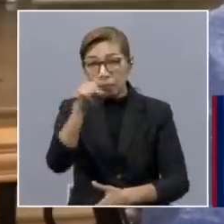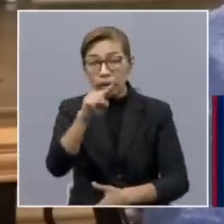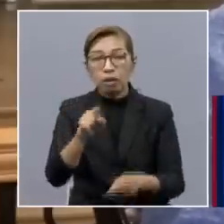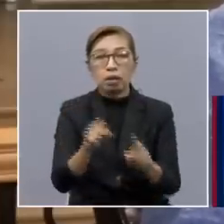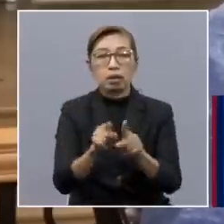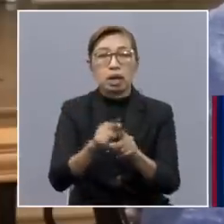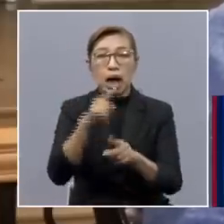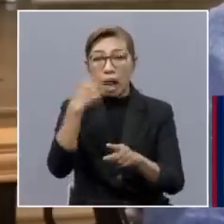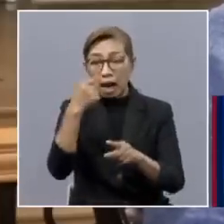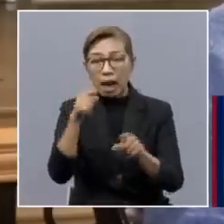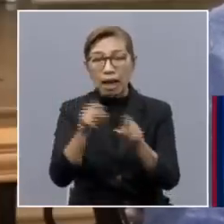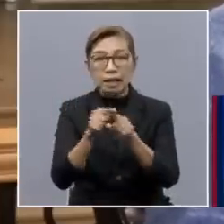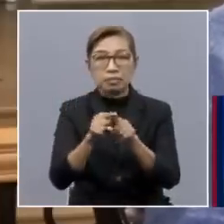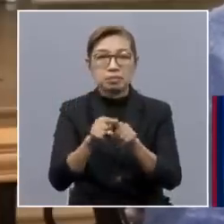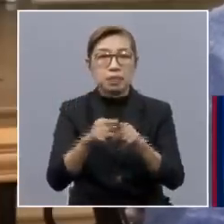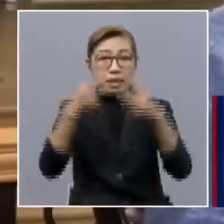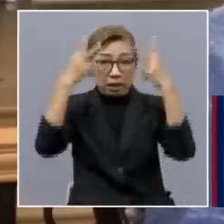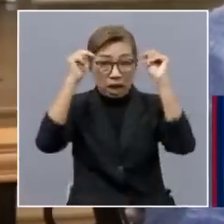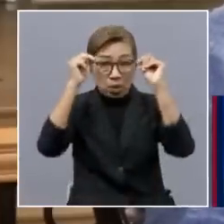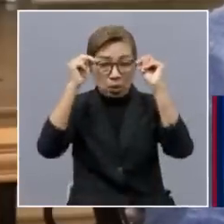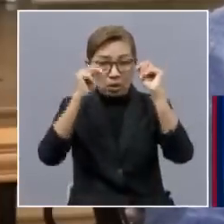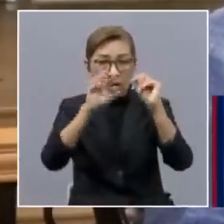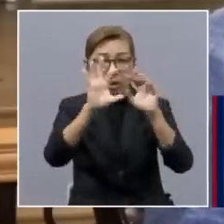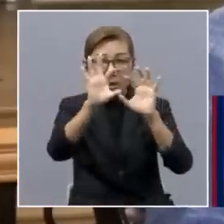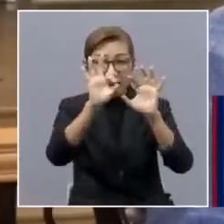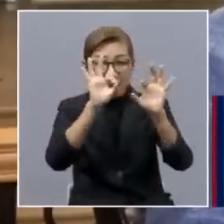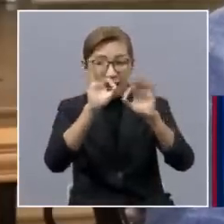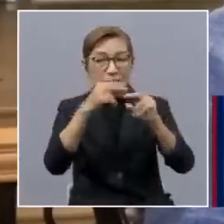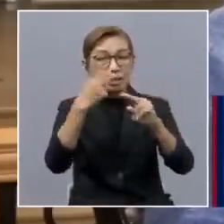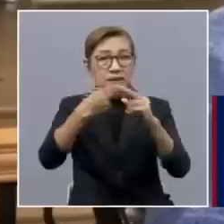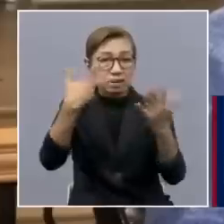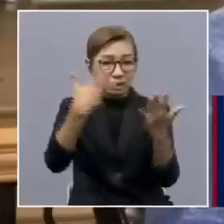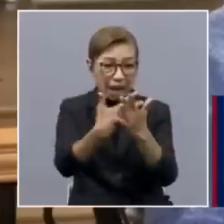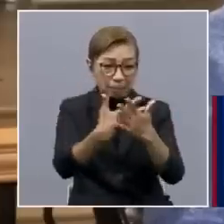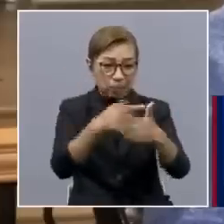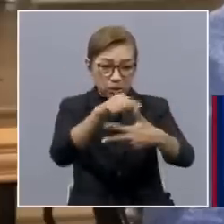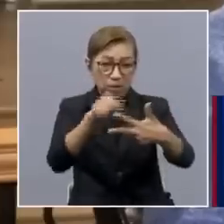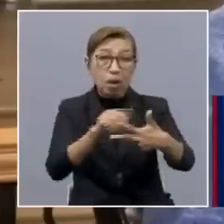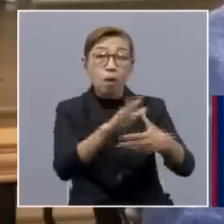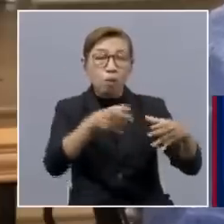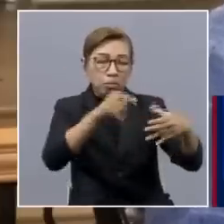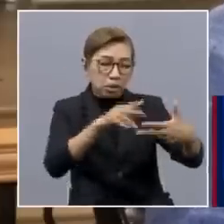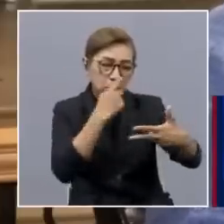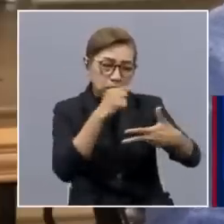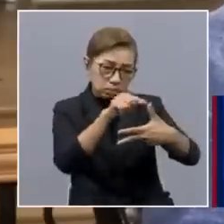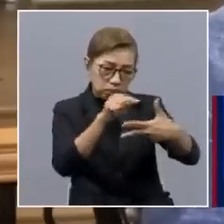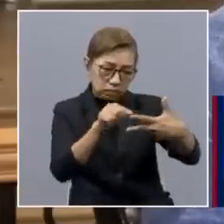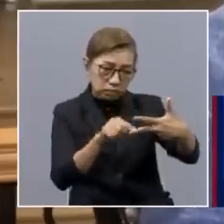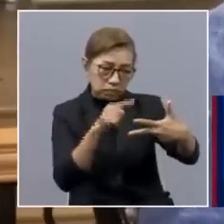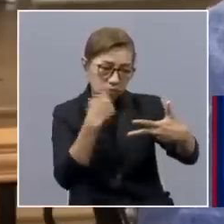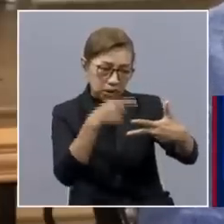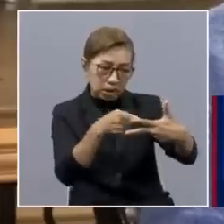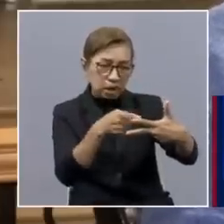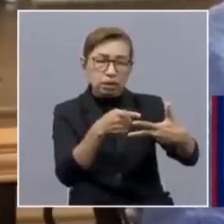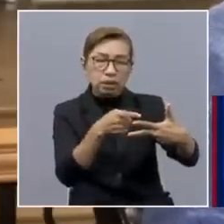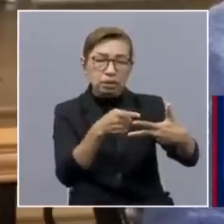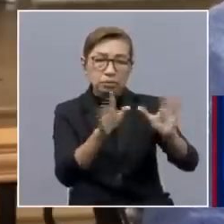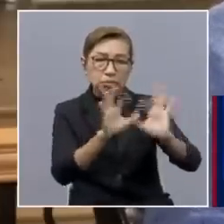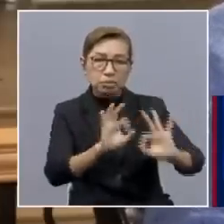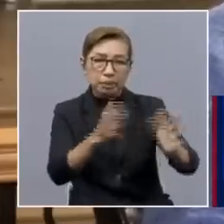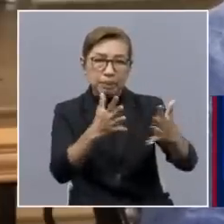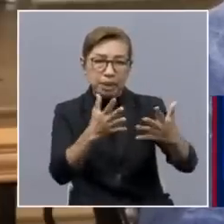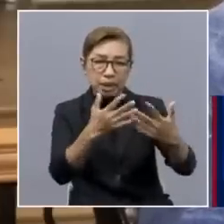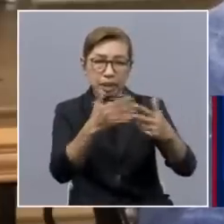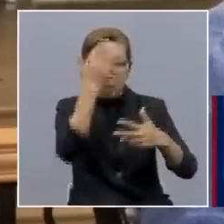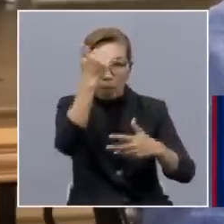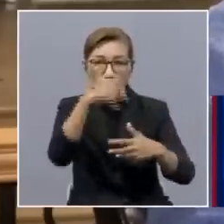มบัติของผู้ที่จะเป็นแคนดิเดตนายกของเพื่อไทยทั้ง3คนเนี่ยนะครับคือมองว่าไม่สำคัญว่าแคนดิเดตนายกของเพื่อไทยจะเป็นใครเพราะสุดท้ายแล้ว